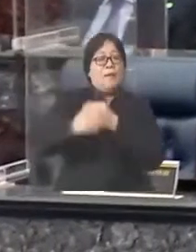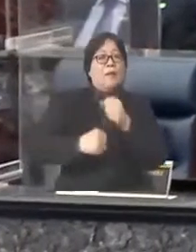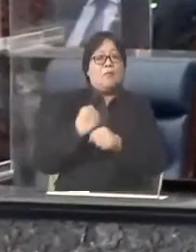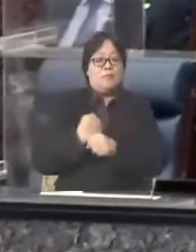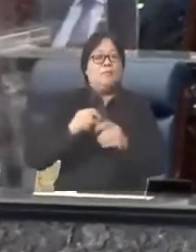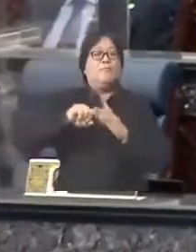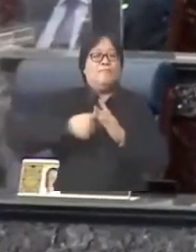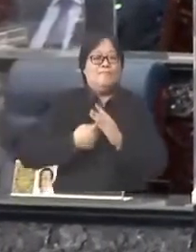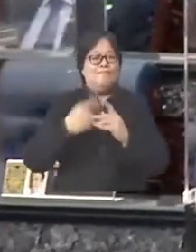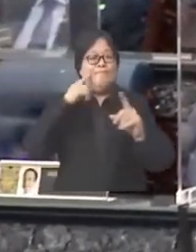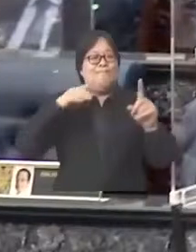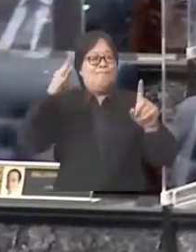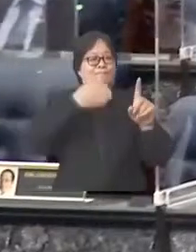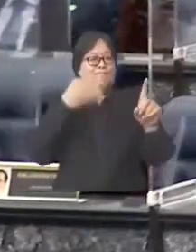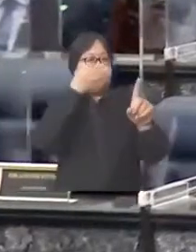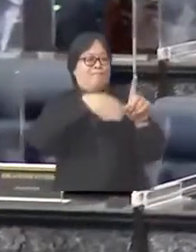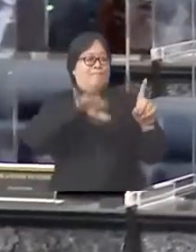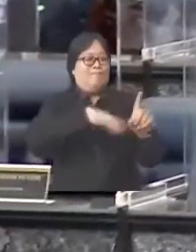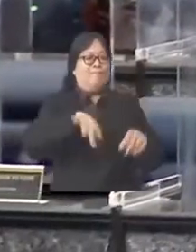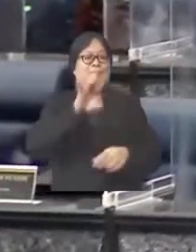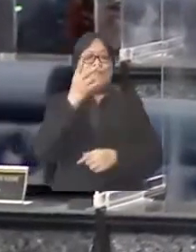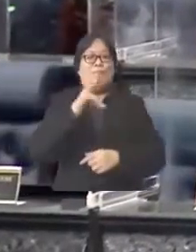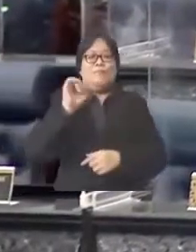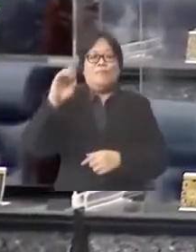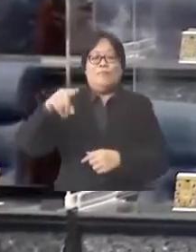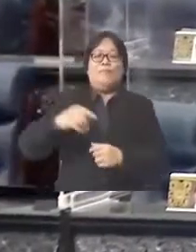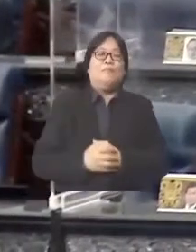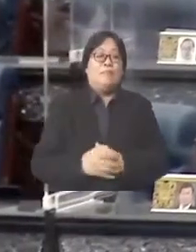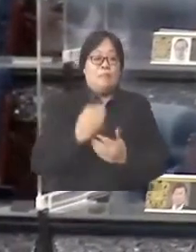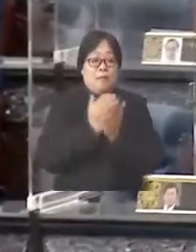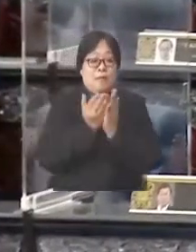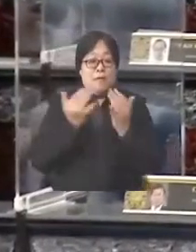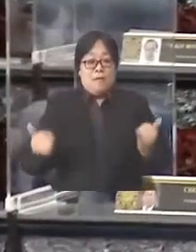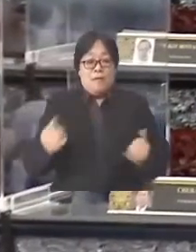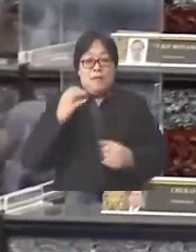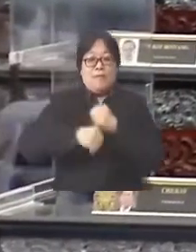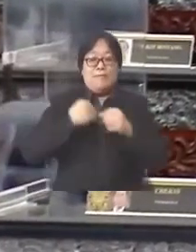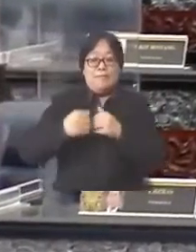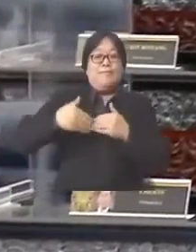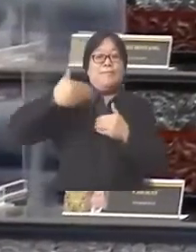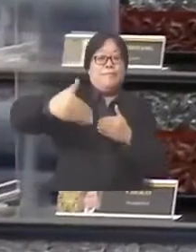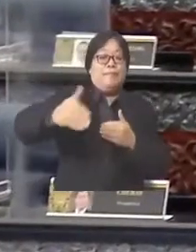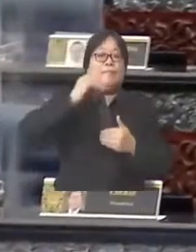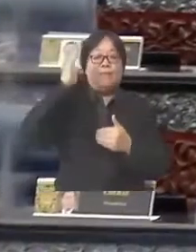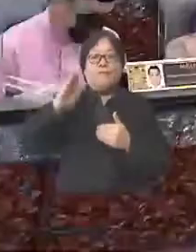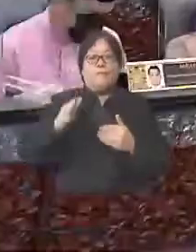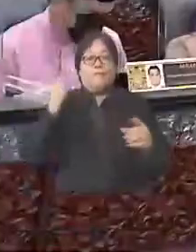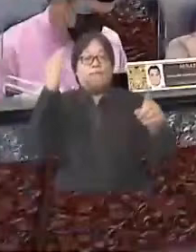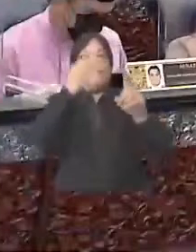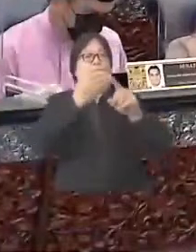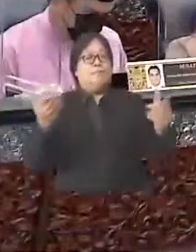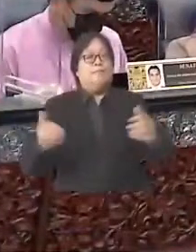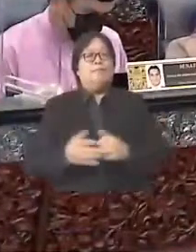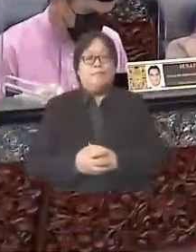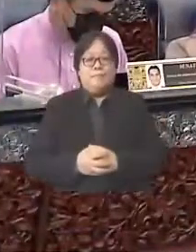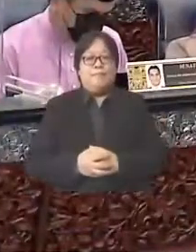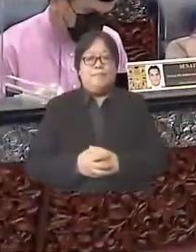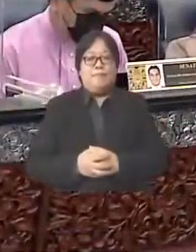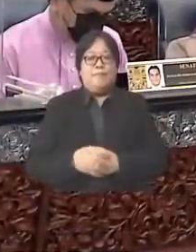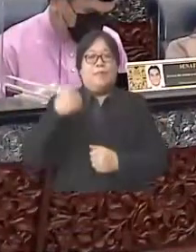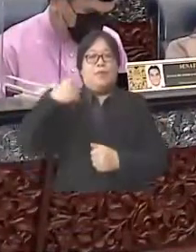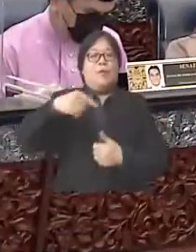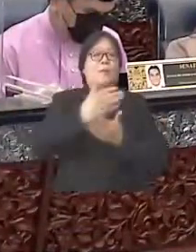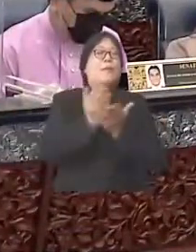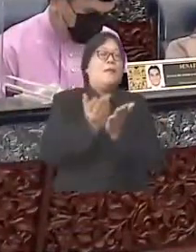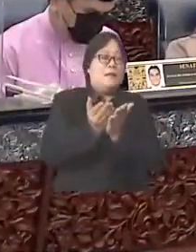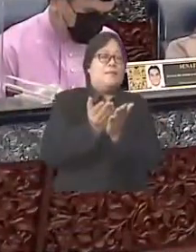sudah mudah dijajarkan kepada 17 sdg baja kali ini dan tahu-tahu seterusnya juga akan diajarkan kepada